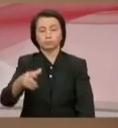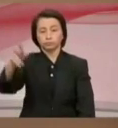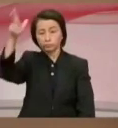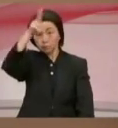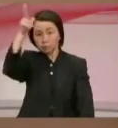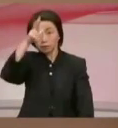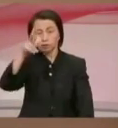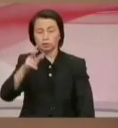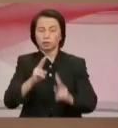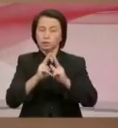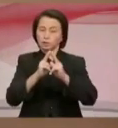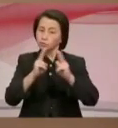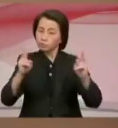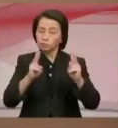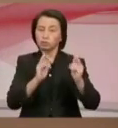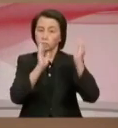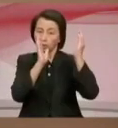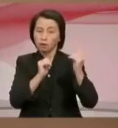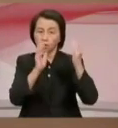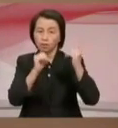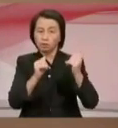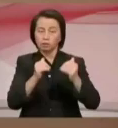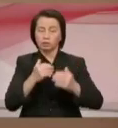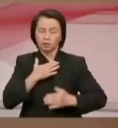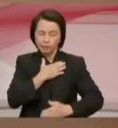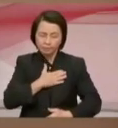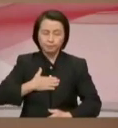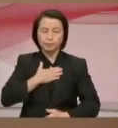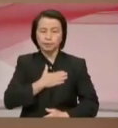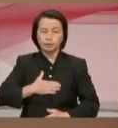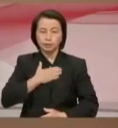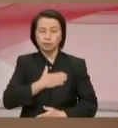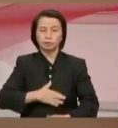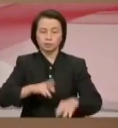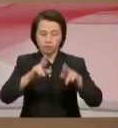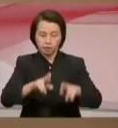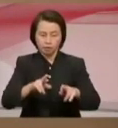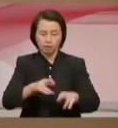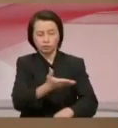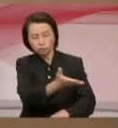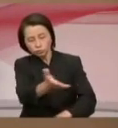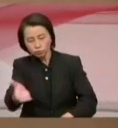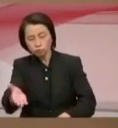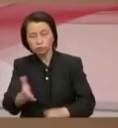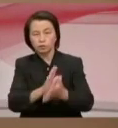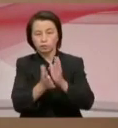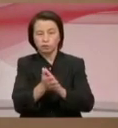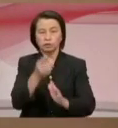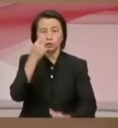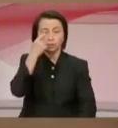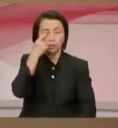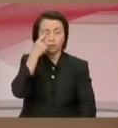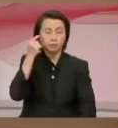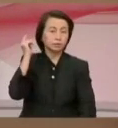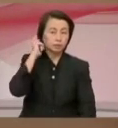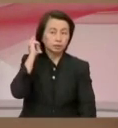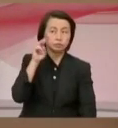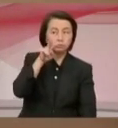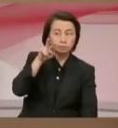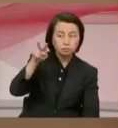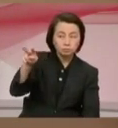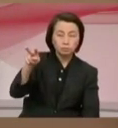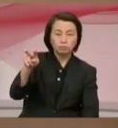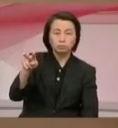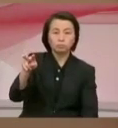kerajaan sangat berharap supaya rakyat dapat menjadi mata dan telinga kepada pihak